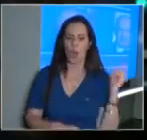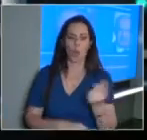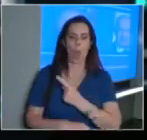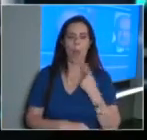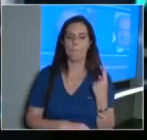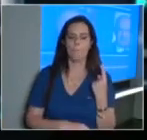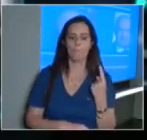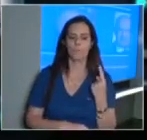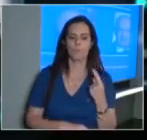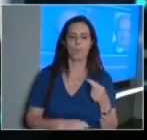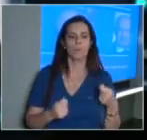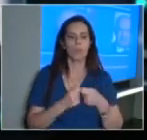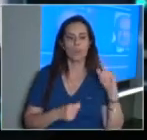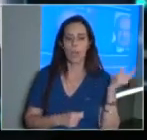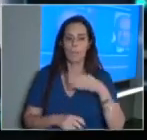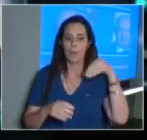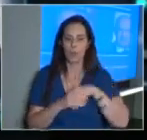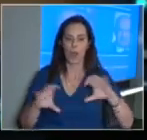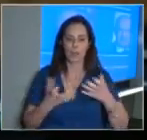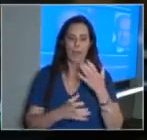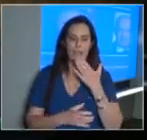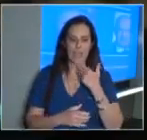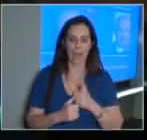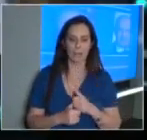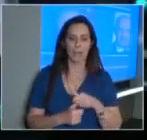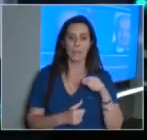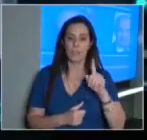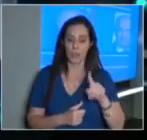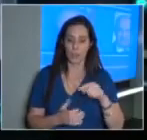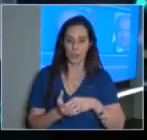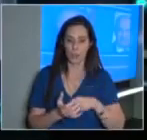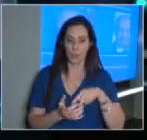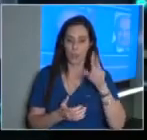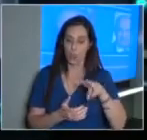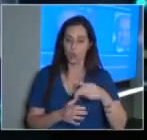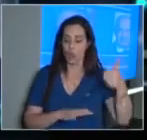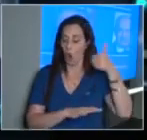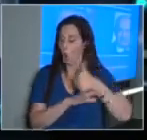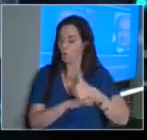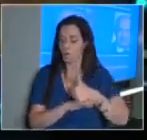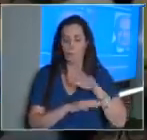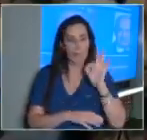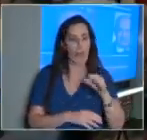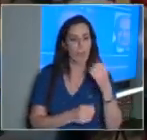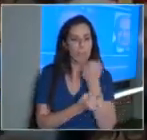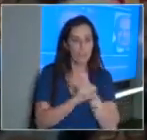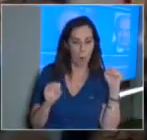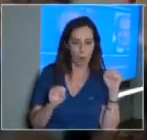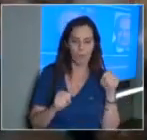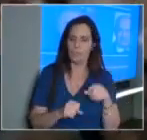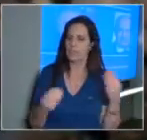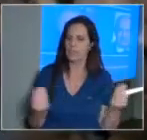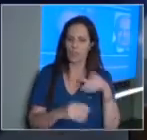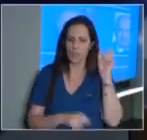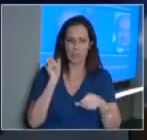גבולות וחוצה קווים גם בתוך החברה הישראלית, וזה שיש שלטון מושחת או שיש פגיעה בדמוקרטיה, זה עניין